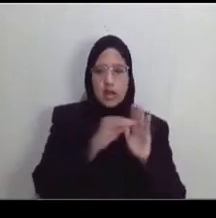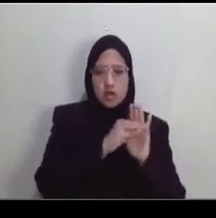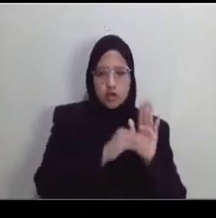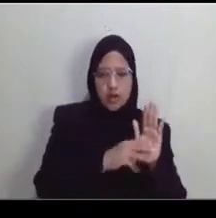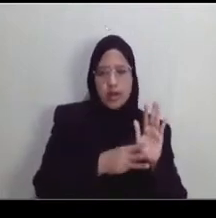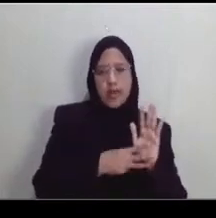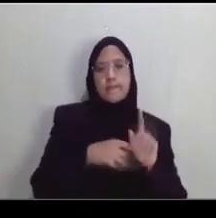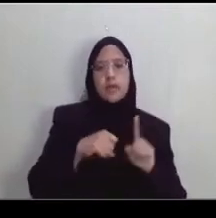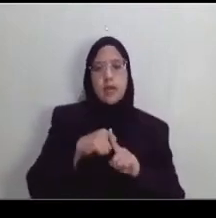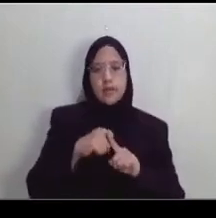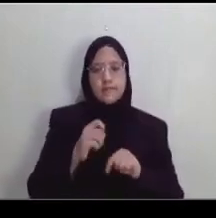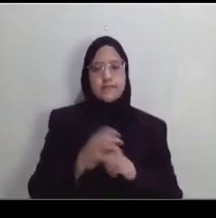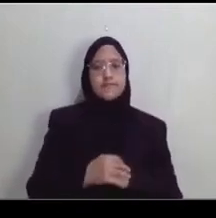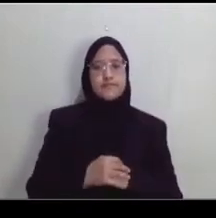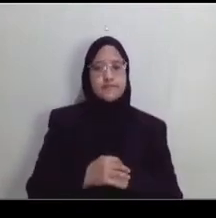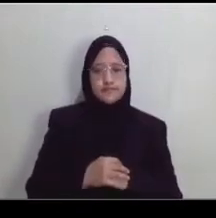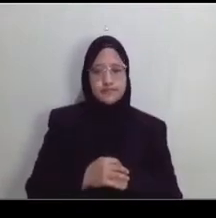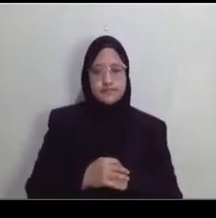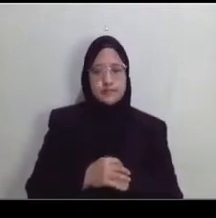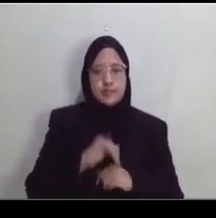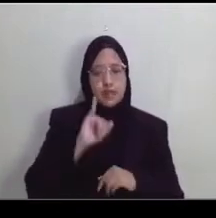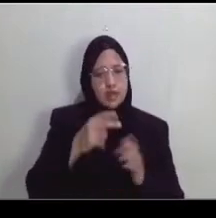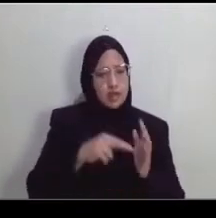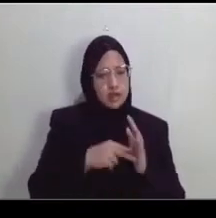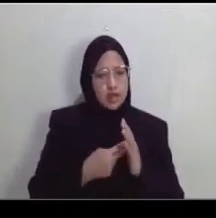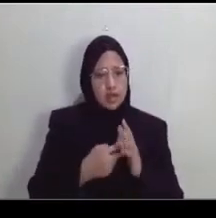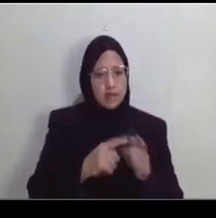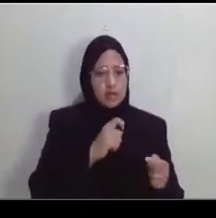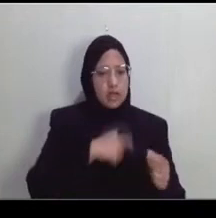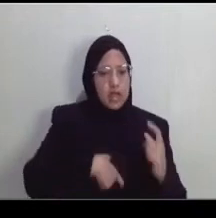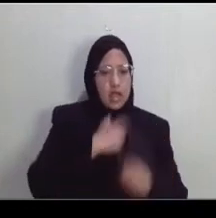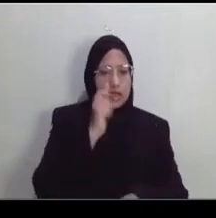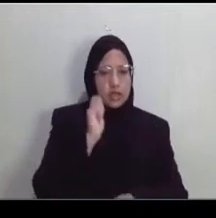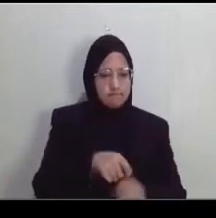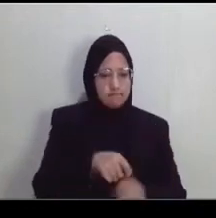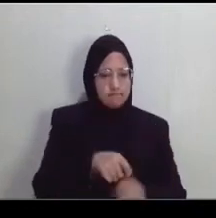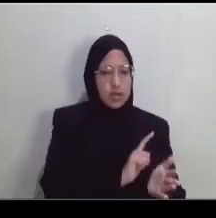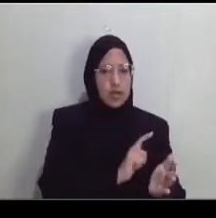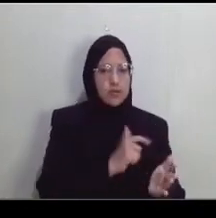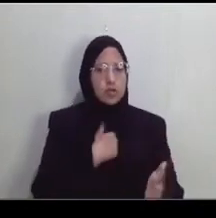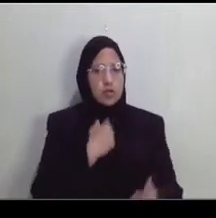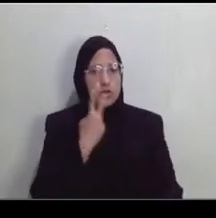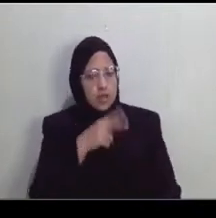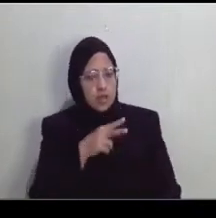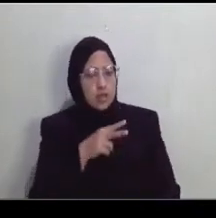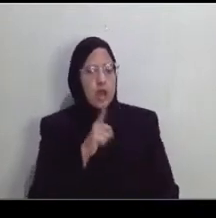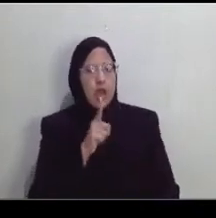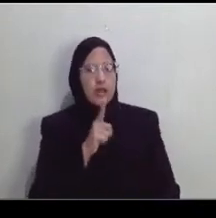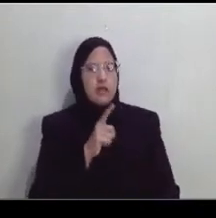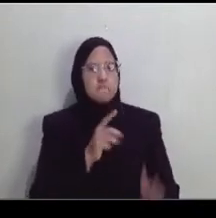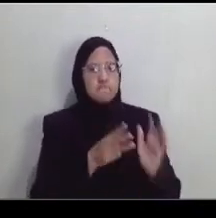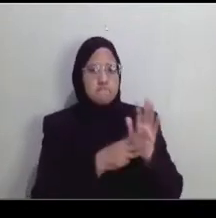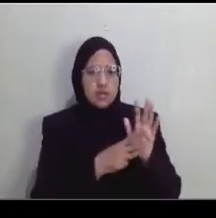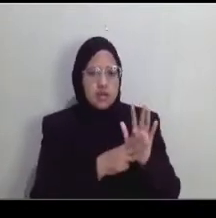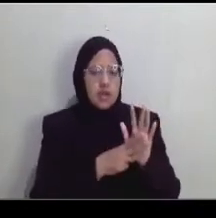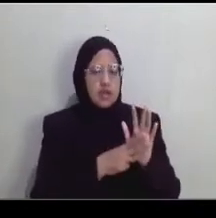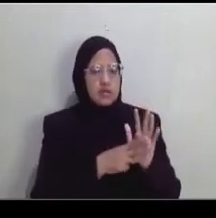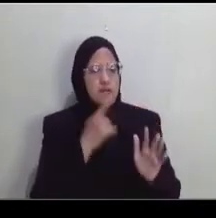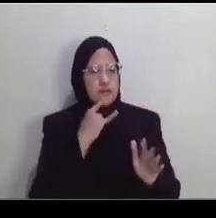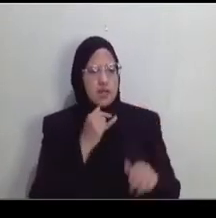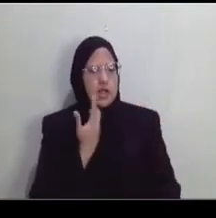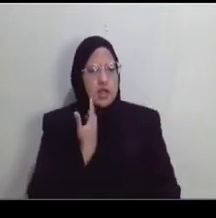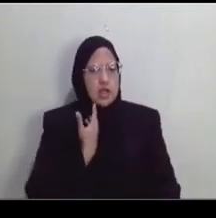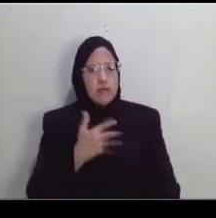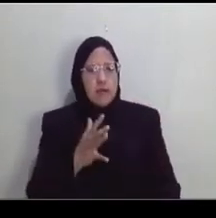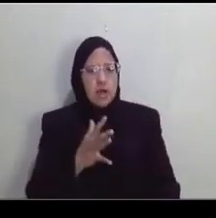kejanggalan sikap Hakim terlapor dengan menyampaikan bantahan yang menunjukkan adanya keengganan untuk